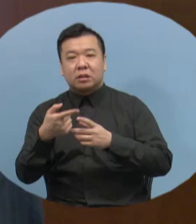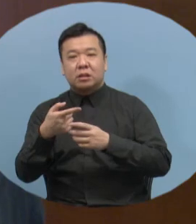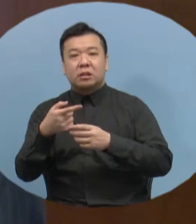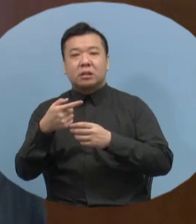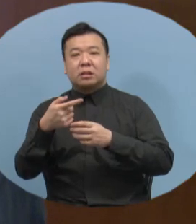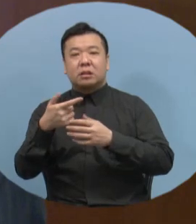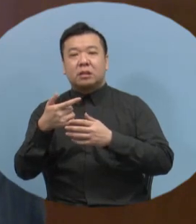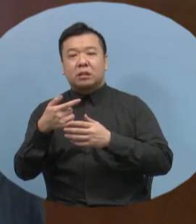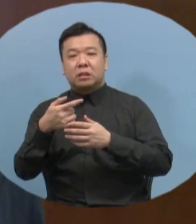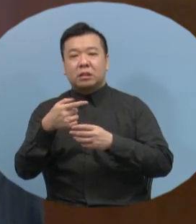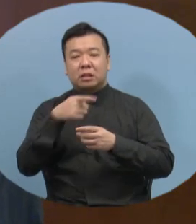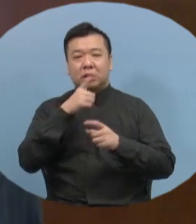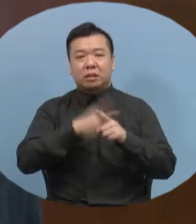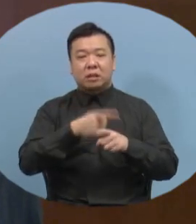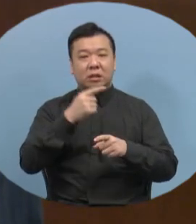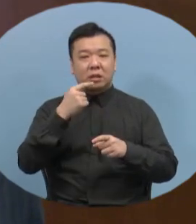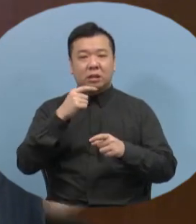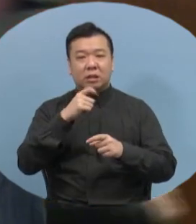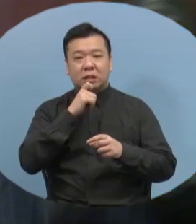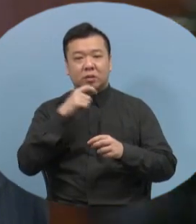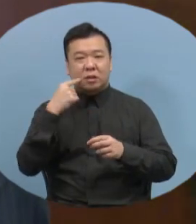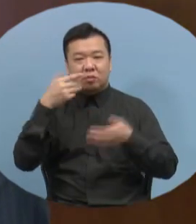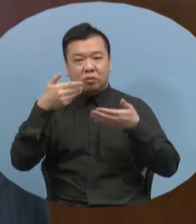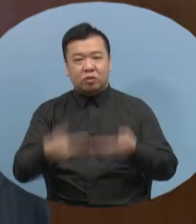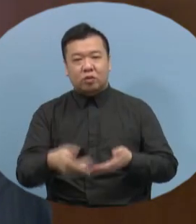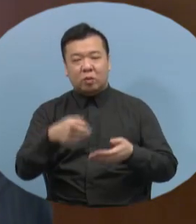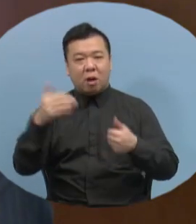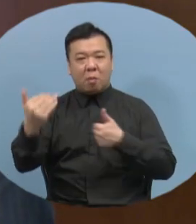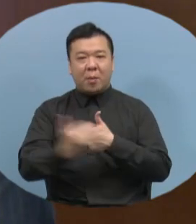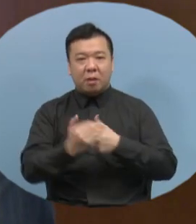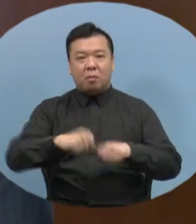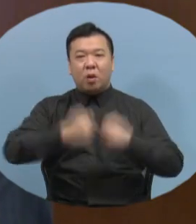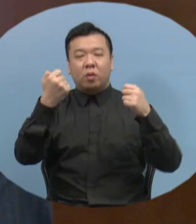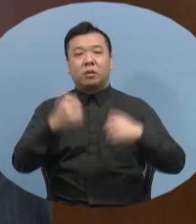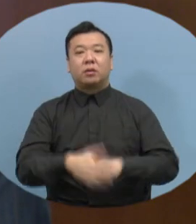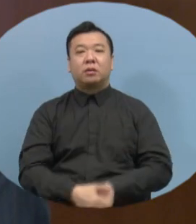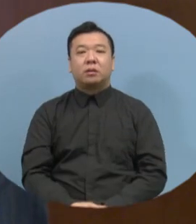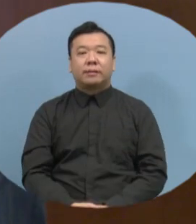面都會受到極嚴重的衝擊和破壞，